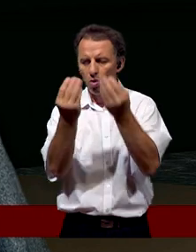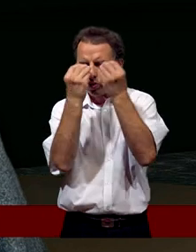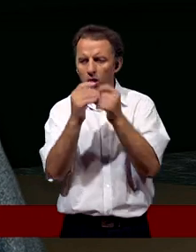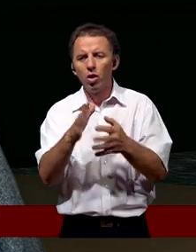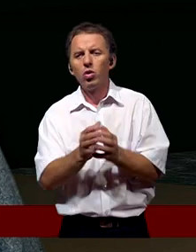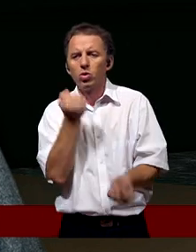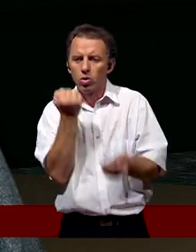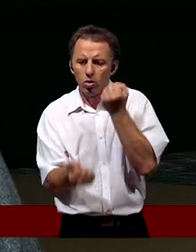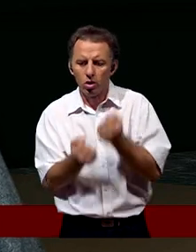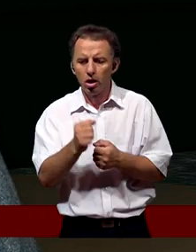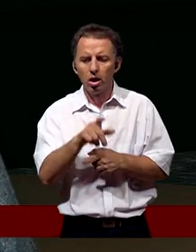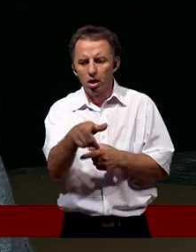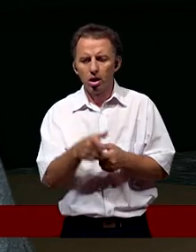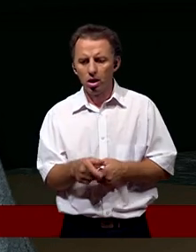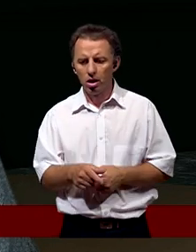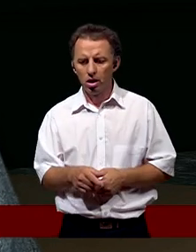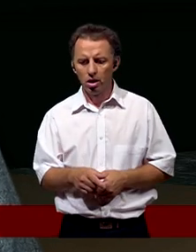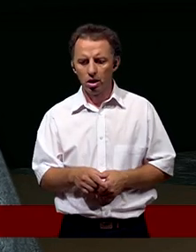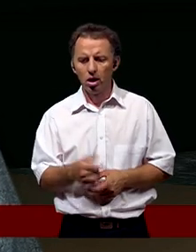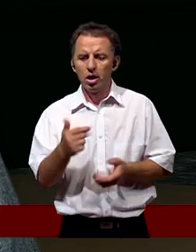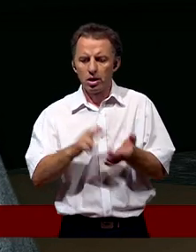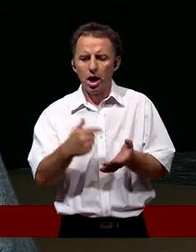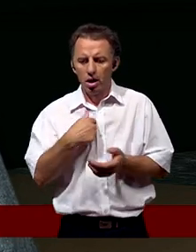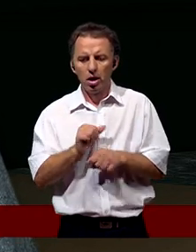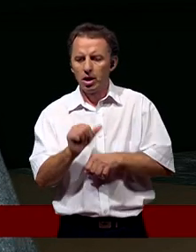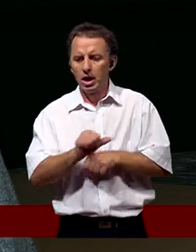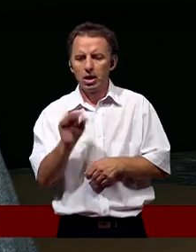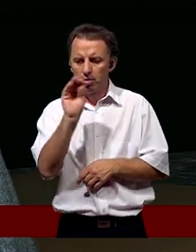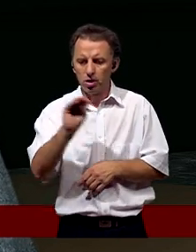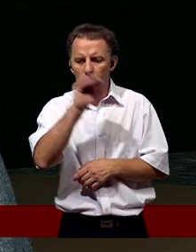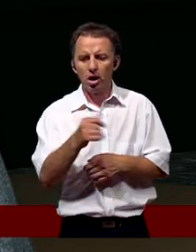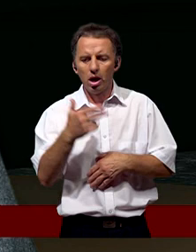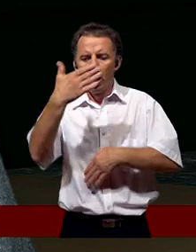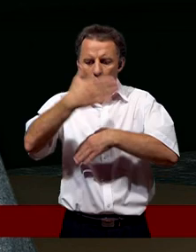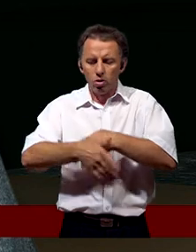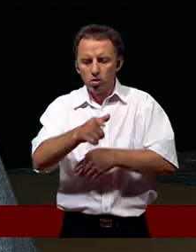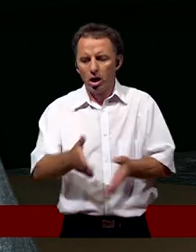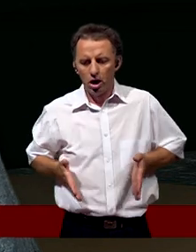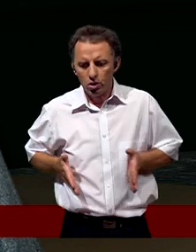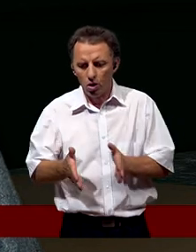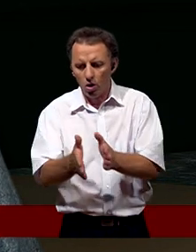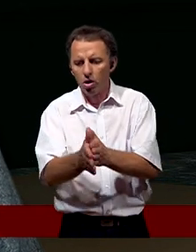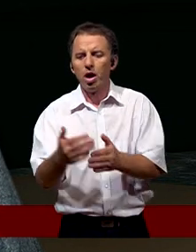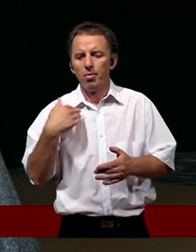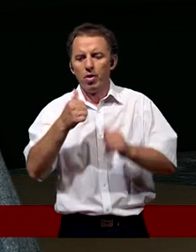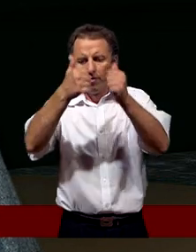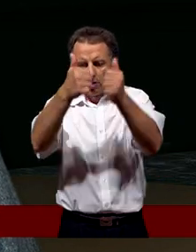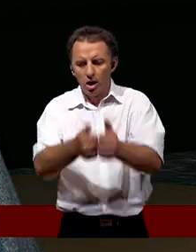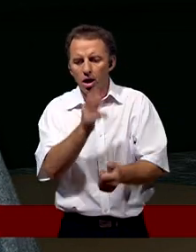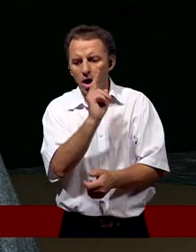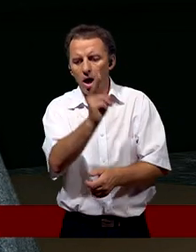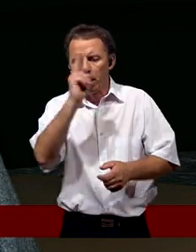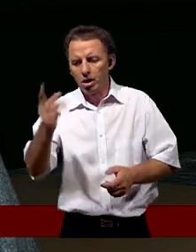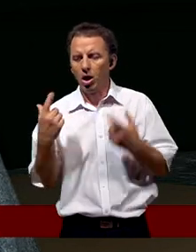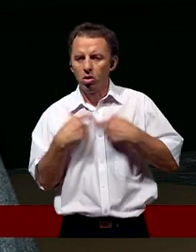jest ogromnie trudne i każdy z nas jest na drodze. Ja na pewno nie jestem jeszcze na końcu tej drogi, żebym była w stanie do